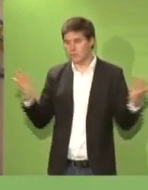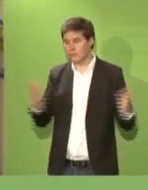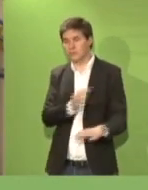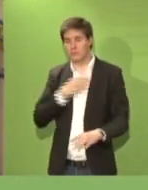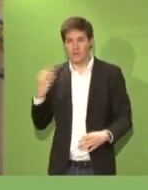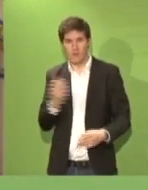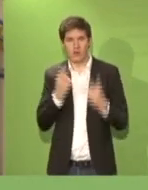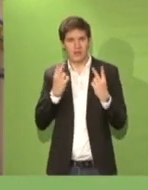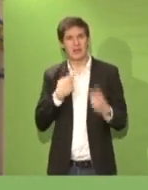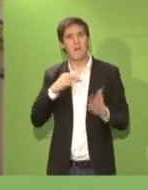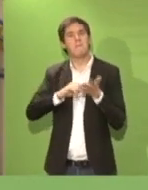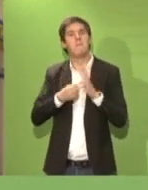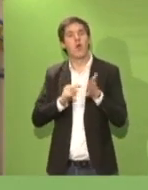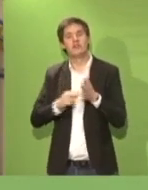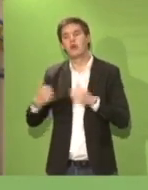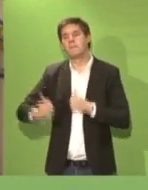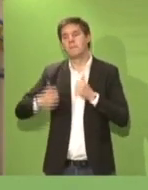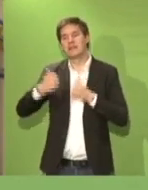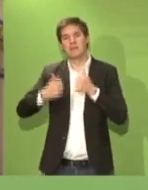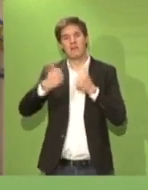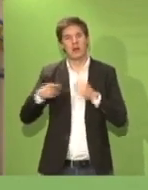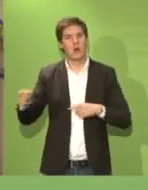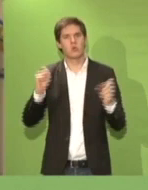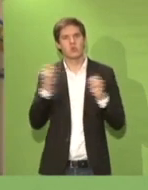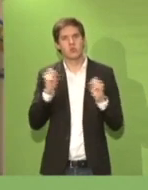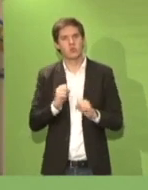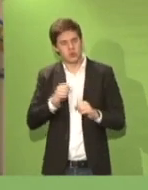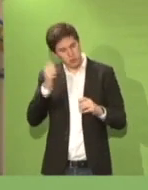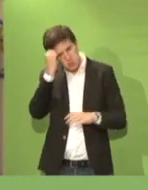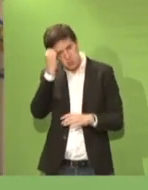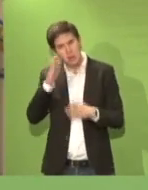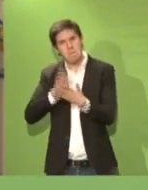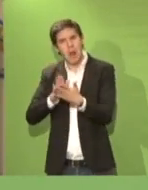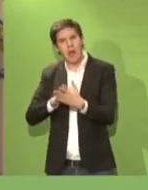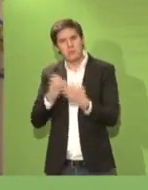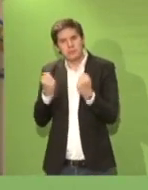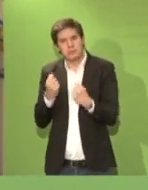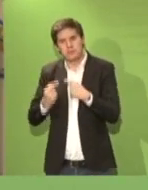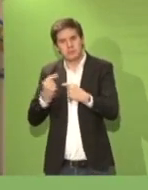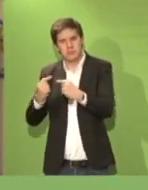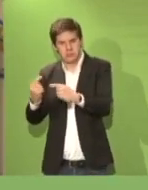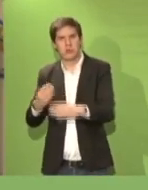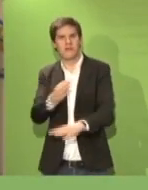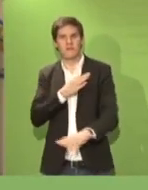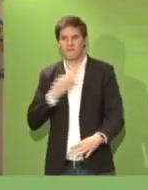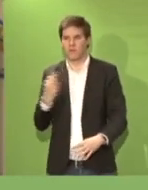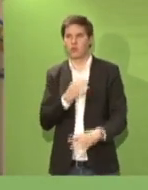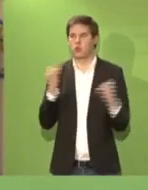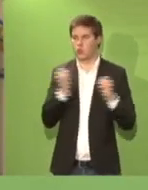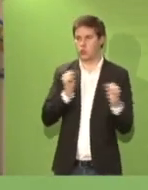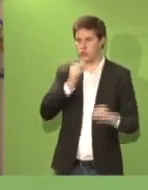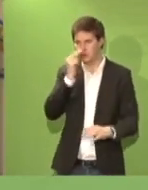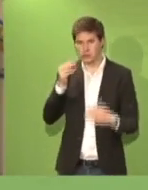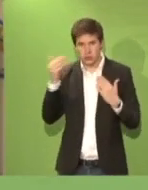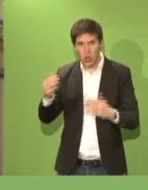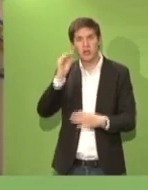politischen Mitbewerber Getriebene der Beharrungskräfte sind, ist es an uns, ein Leitbild für eine